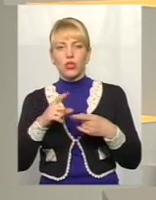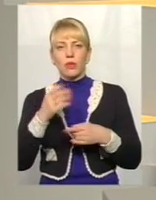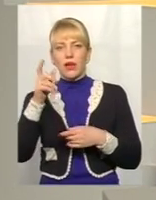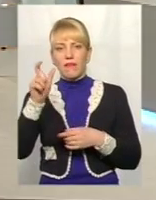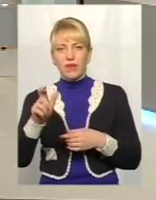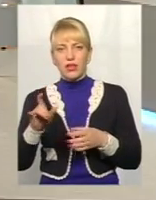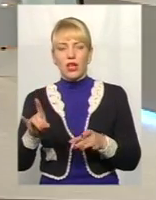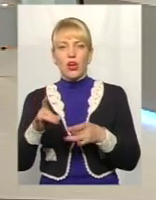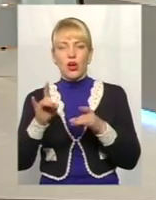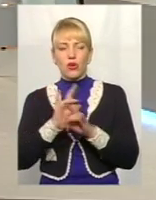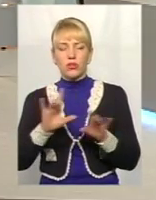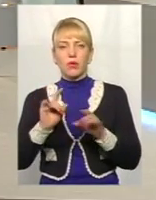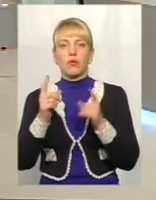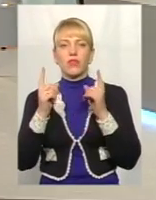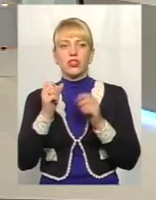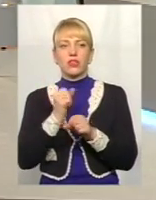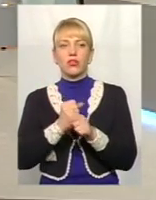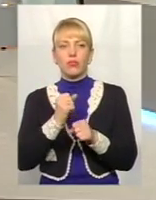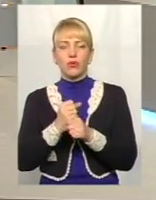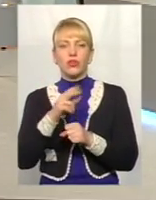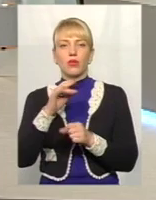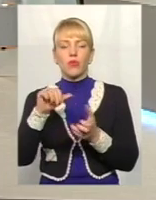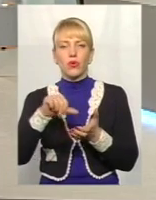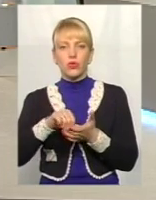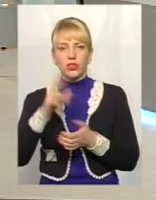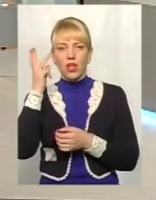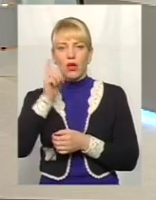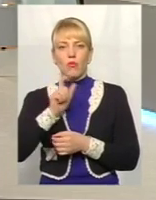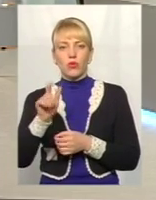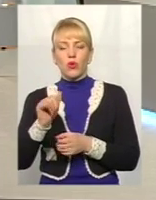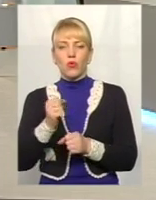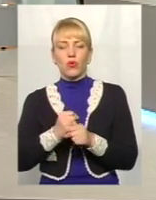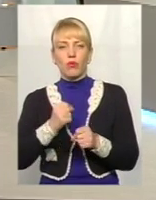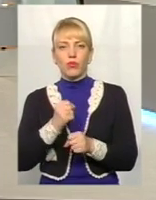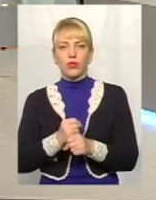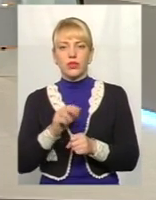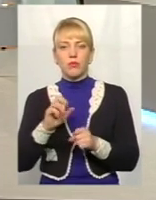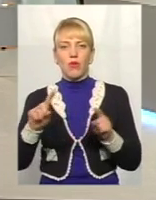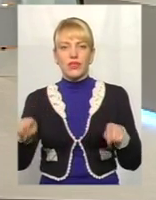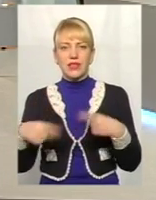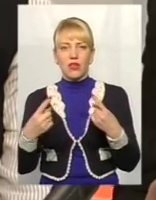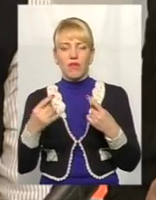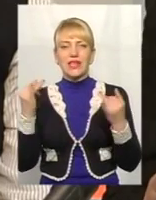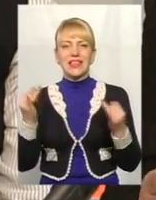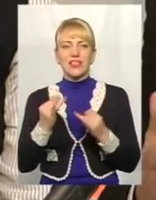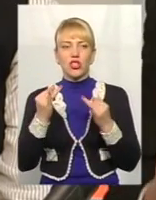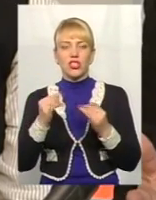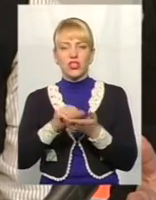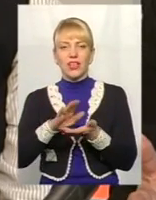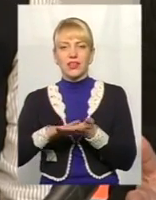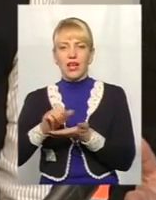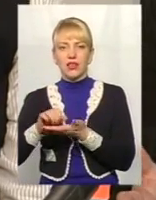розповів про величезну роботу, в тому числі про участь подолян в роботі по встановленню історичних